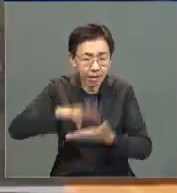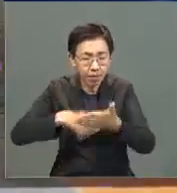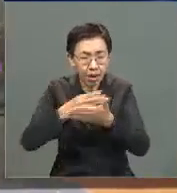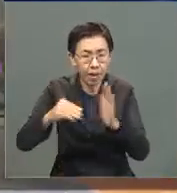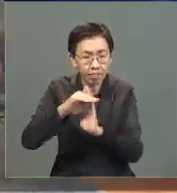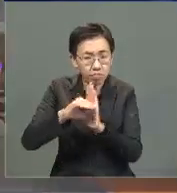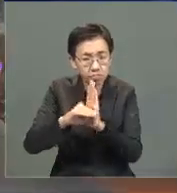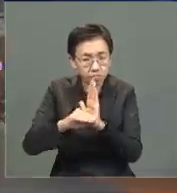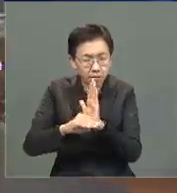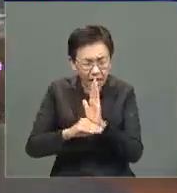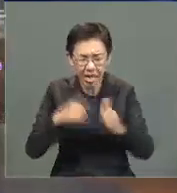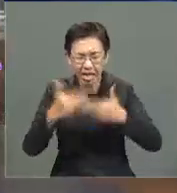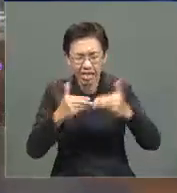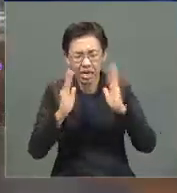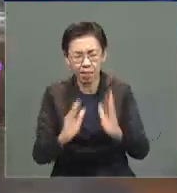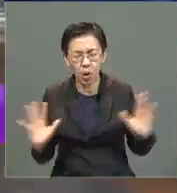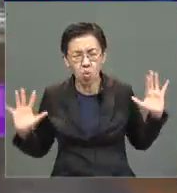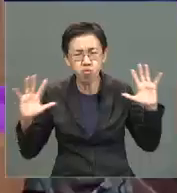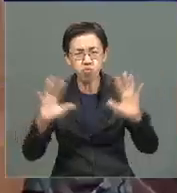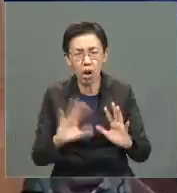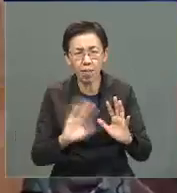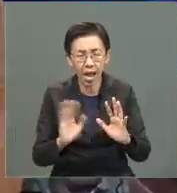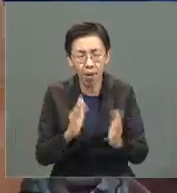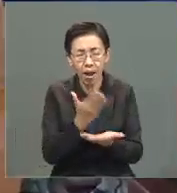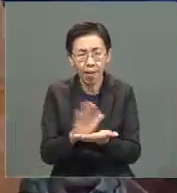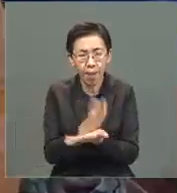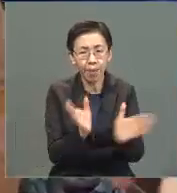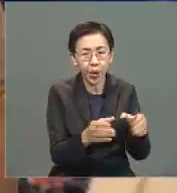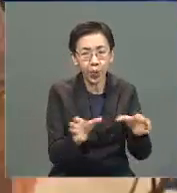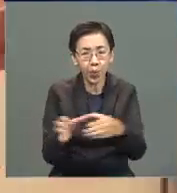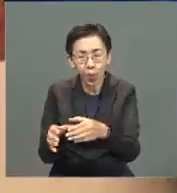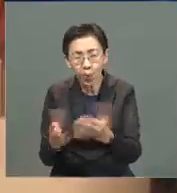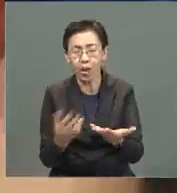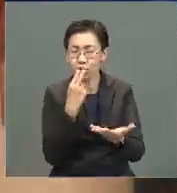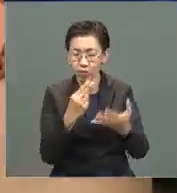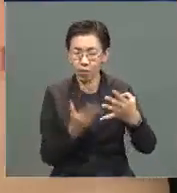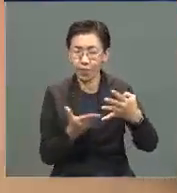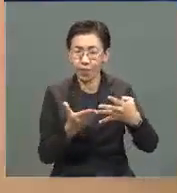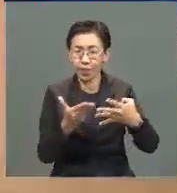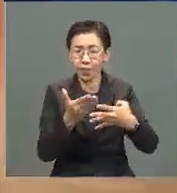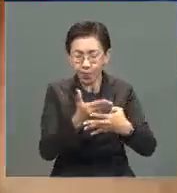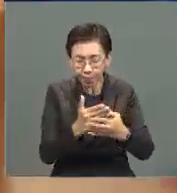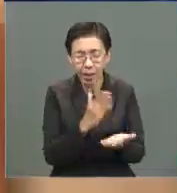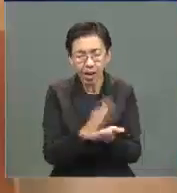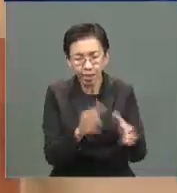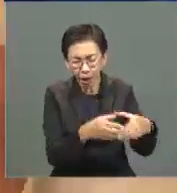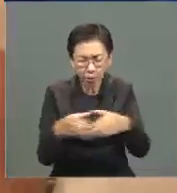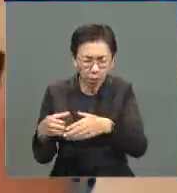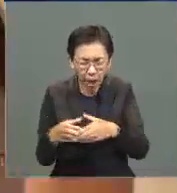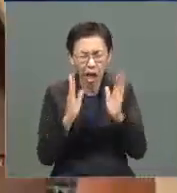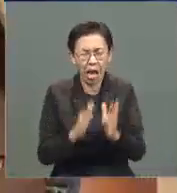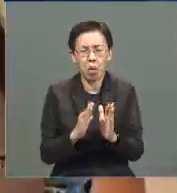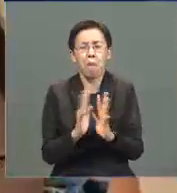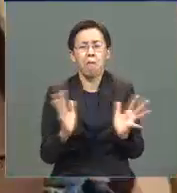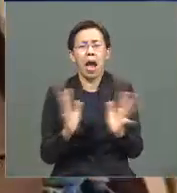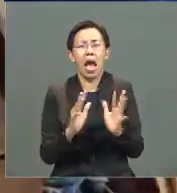แนวทางที่จะหลีกเลี่ยงกิจกรรมการรวมกลุ่มเช่นการแบ่งการเรียนในโรงเรียนในแต่ละระดับชั้นเพื่อลดความหนาแน่นของห้องเรียนรว